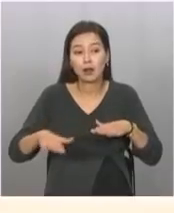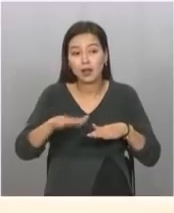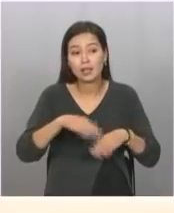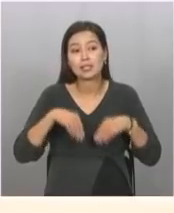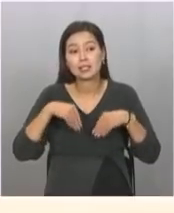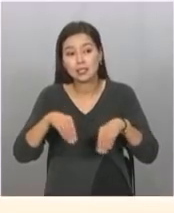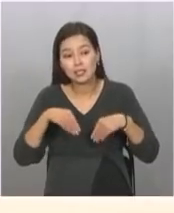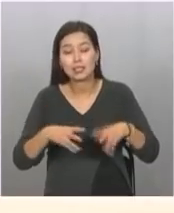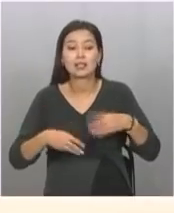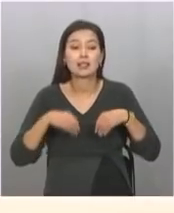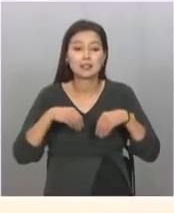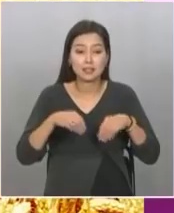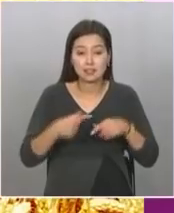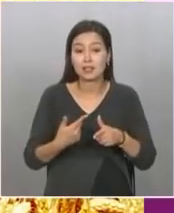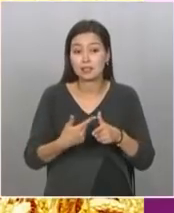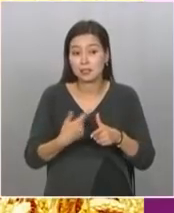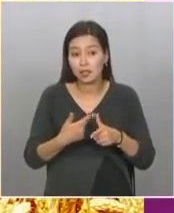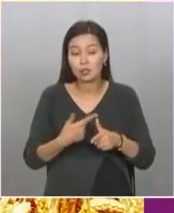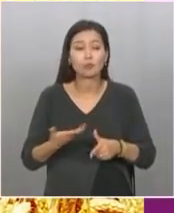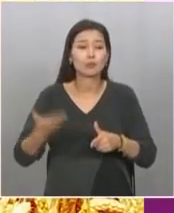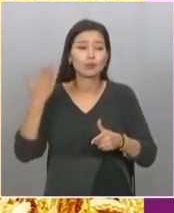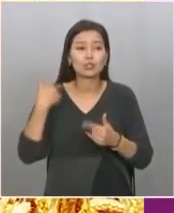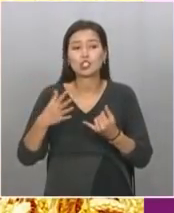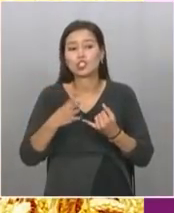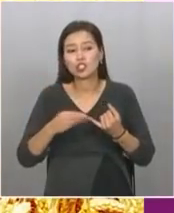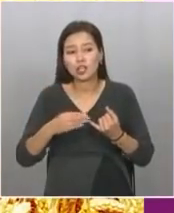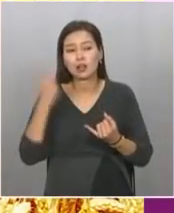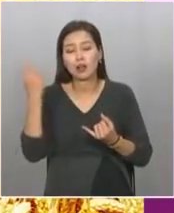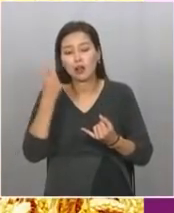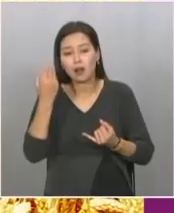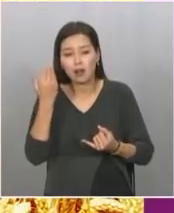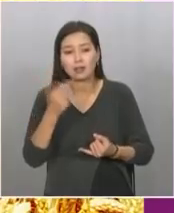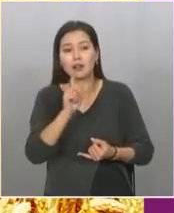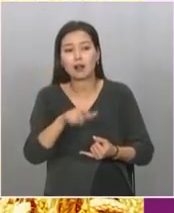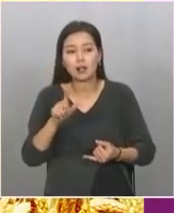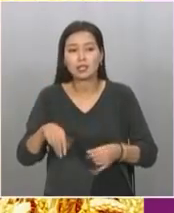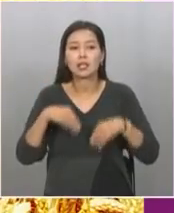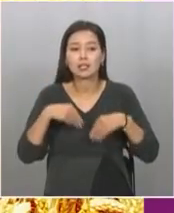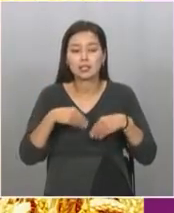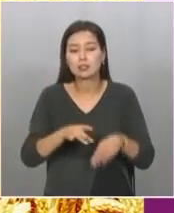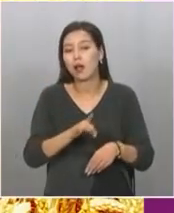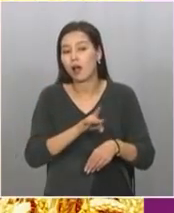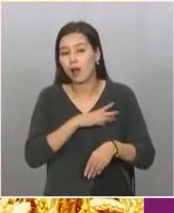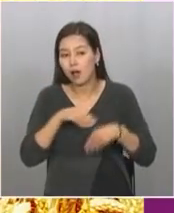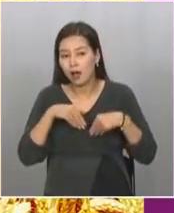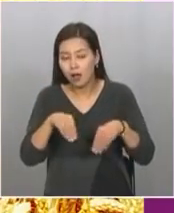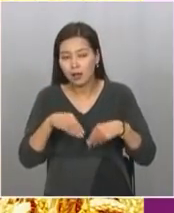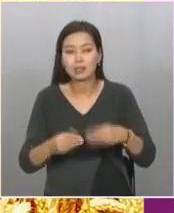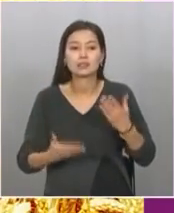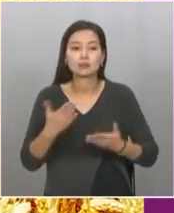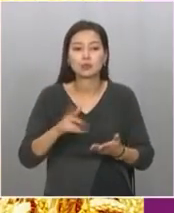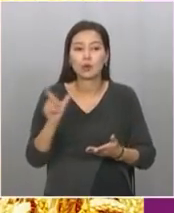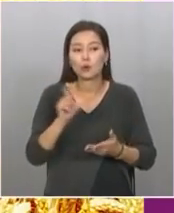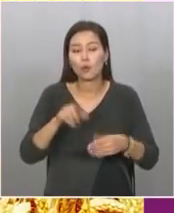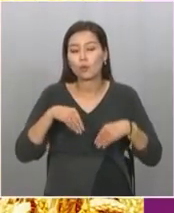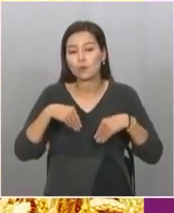немесе егістік деп атайды. Бұрын жер шаруашылығымен айналысқандар егісті ақ егіс және көк